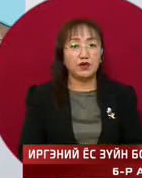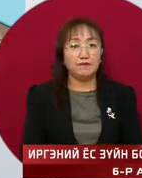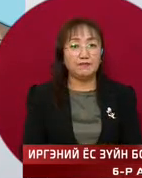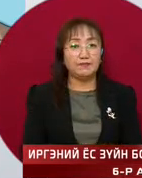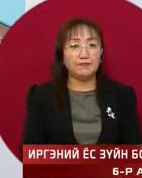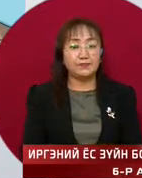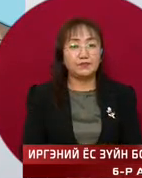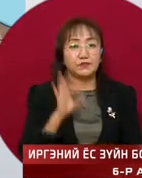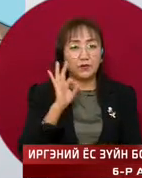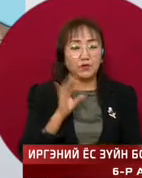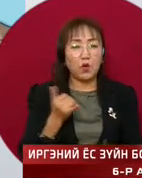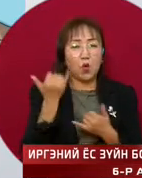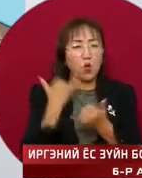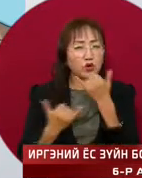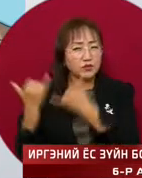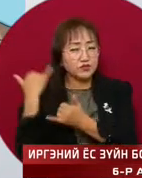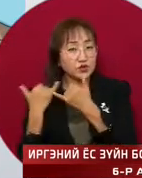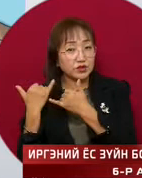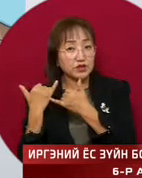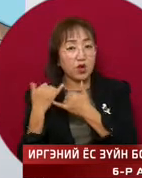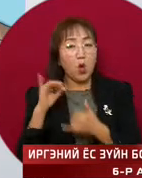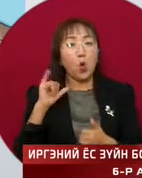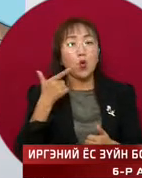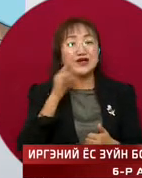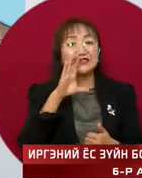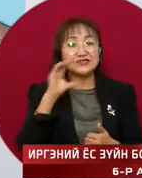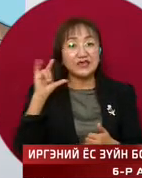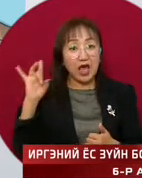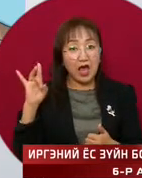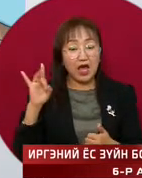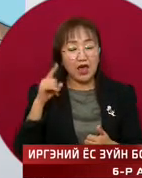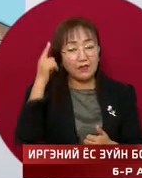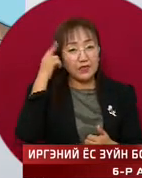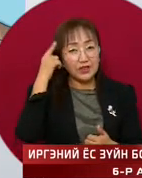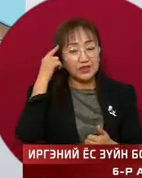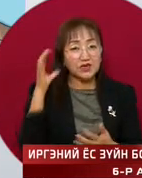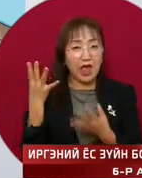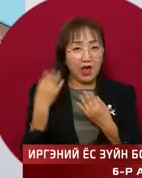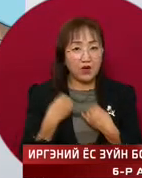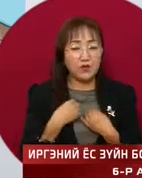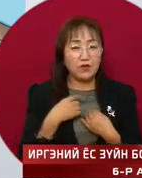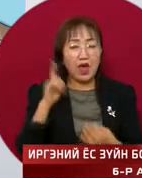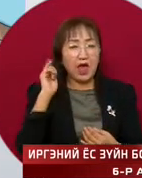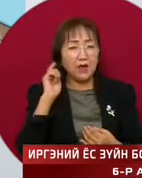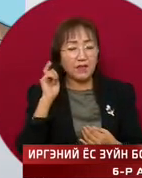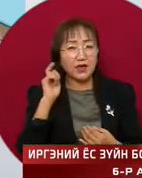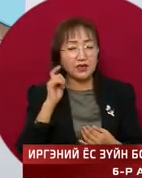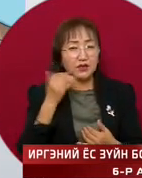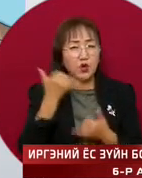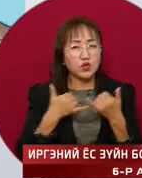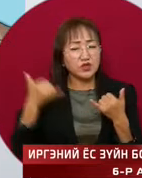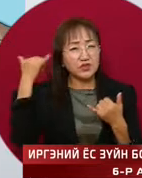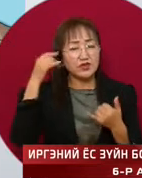Өөдөртэй удам содор угсаагарлаа мэдэх өвөг дээдэс овог ахтуу төрөл садан хим